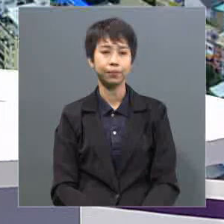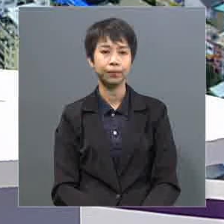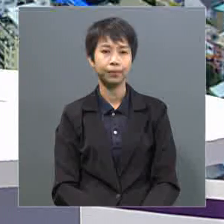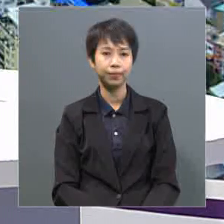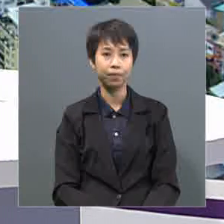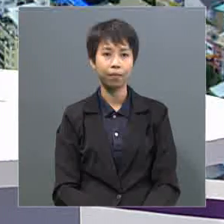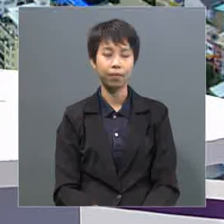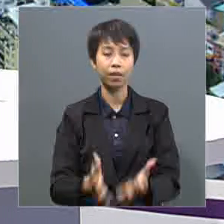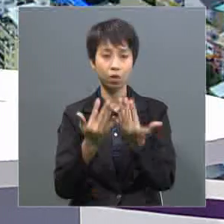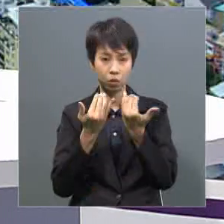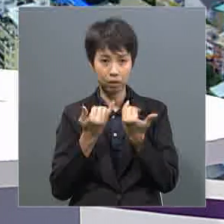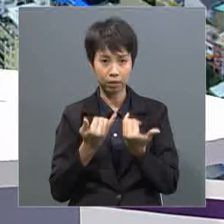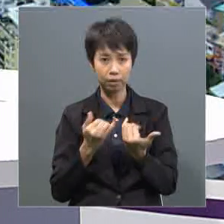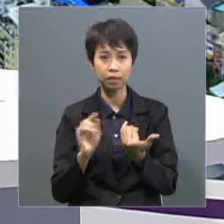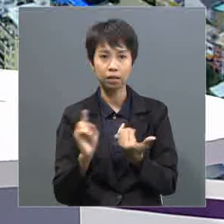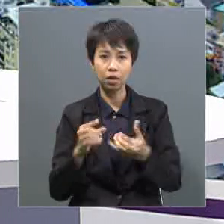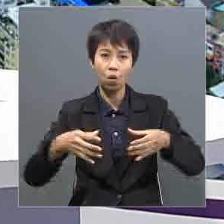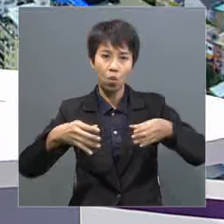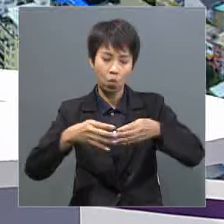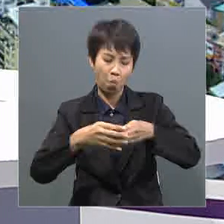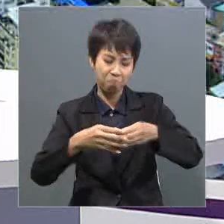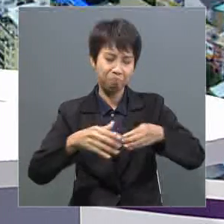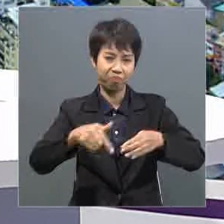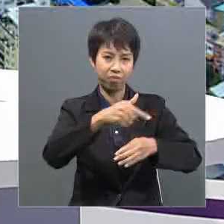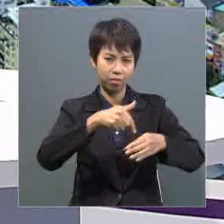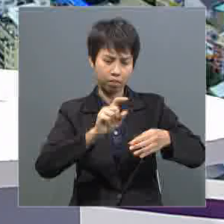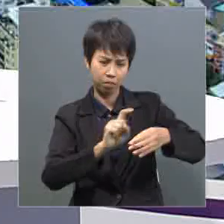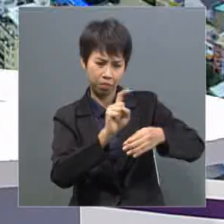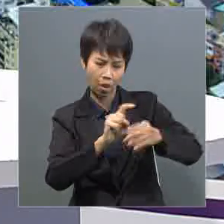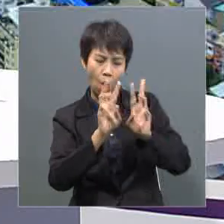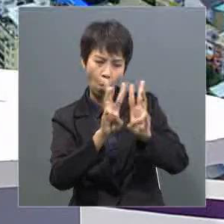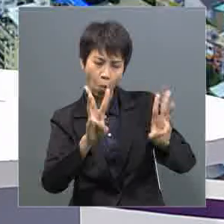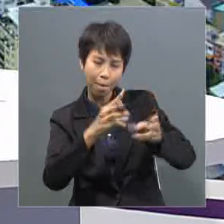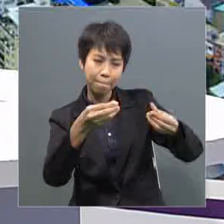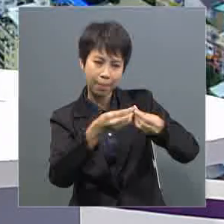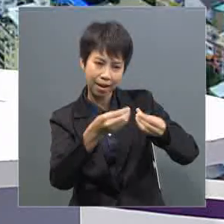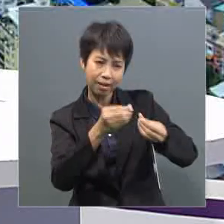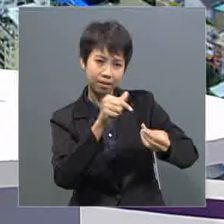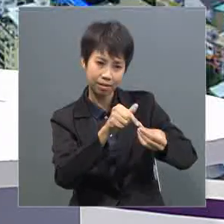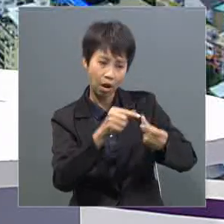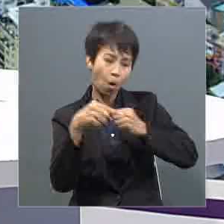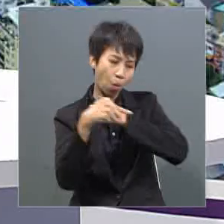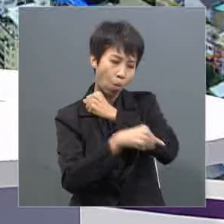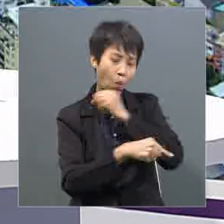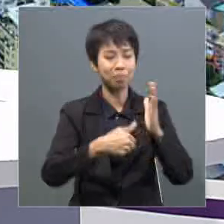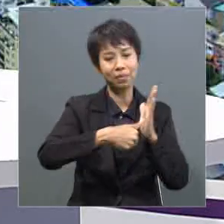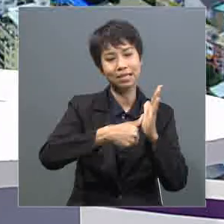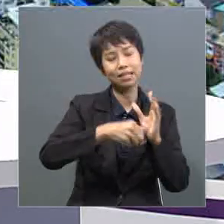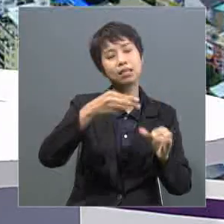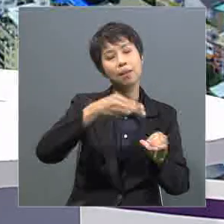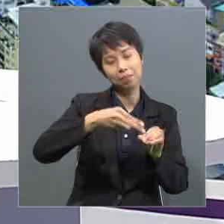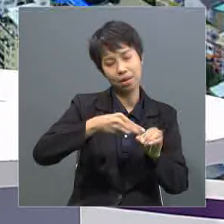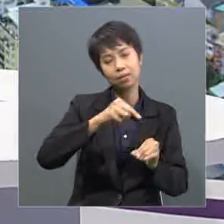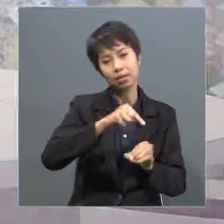มีความคืบหน้าในการขยายผลติดตามเครือข่ายโกฟุกนะคะผู้ต้องหาเว็บพนันออนไลน์ที่ทำผิดโกงภาษีน้ำมันเพื่อการฟอกเงินด้วยนะคะ